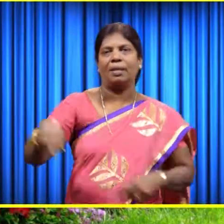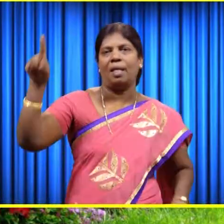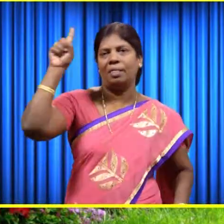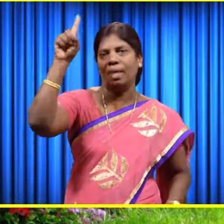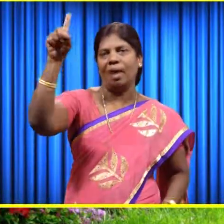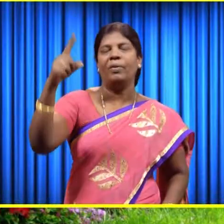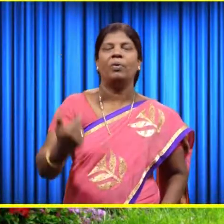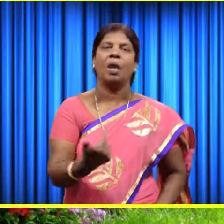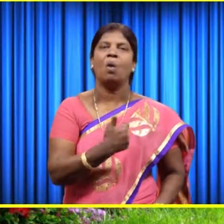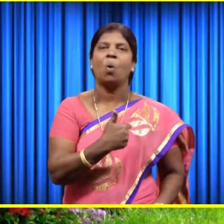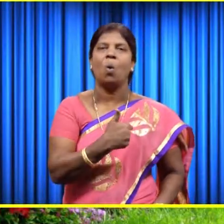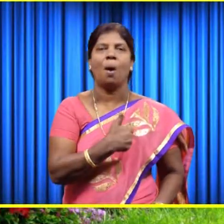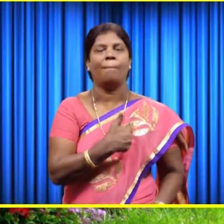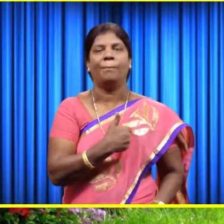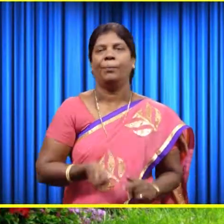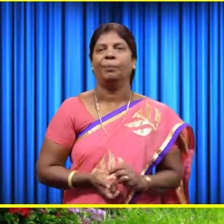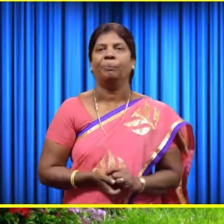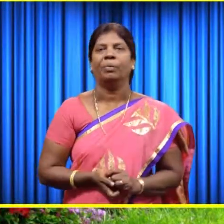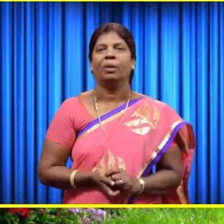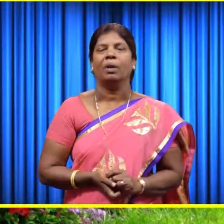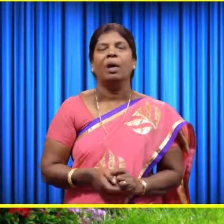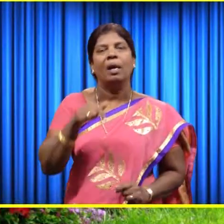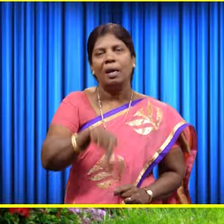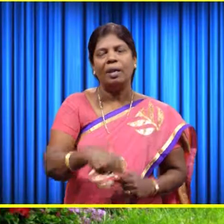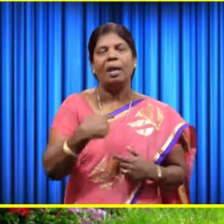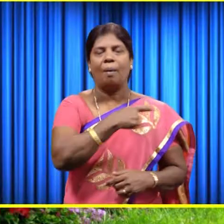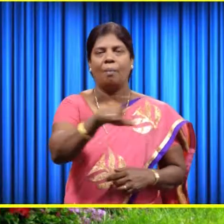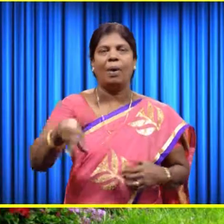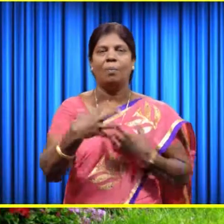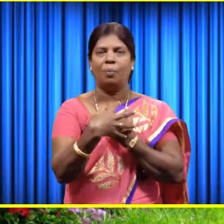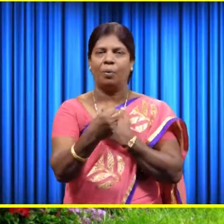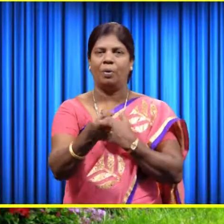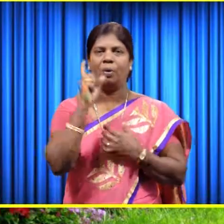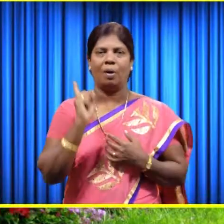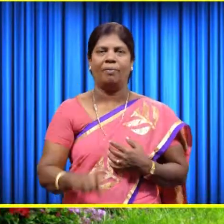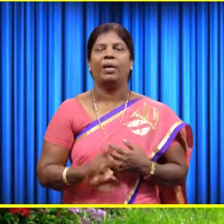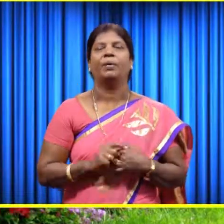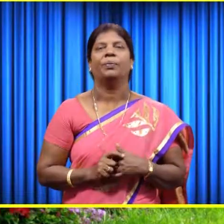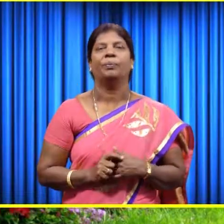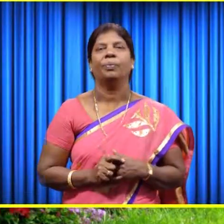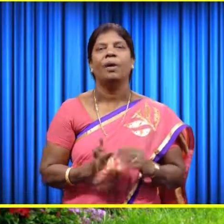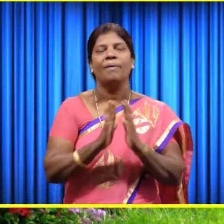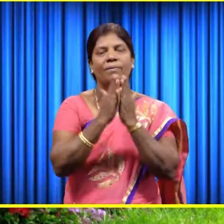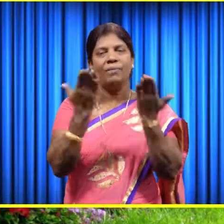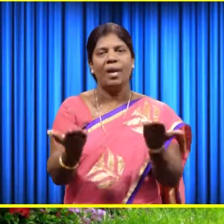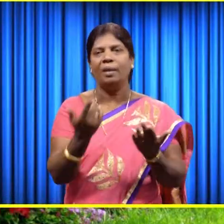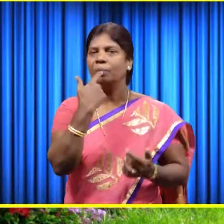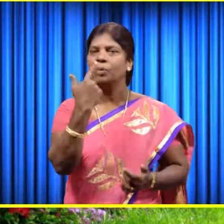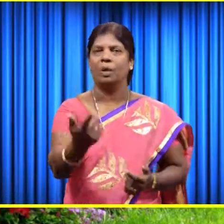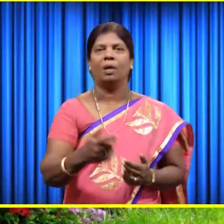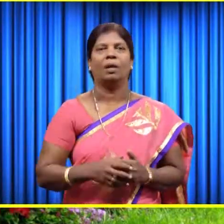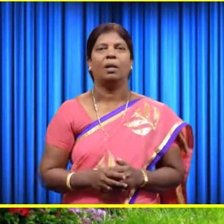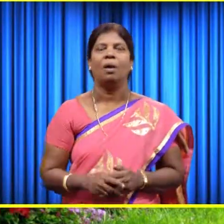கடவுளினுடைய ஒரு பண்பு, ஒரு சுபாவம். இதை நாம் புரிந்து கொள்ள வேண்டும். எனவேதான் திருமறை என்ன சொல்லுகிறது